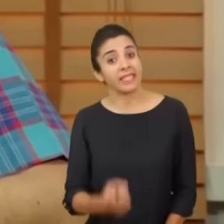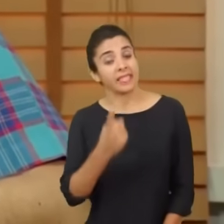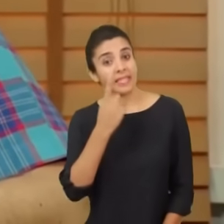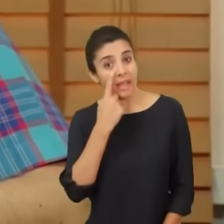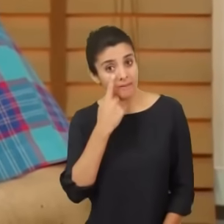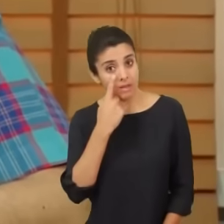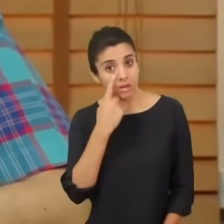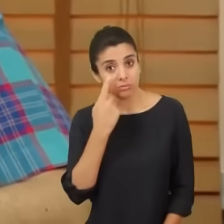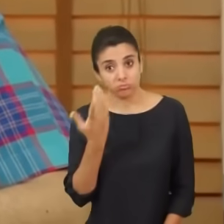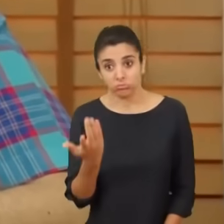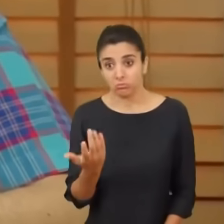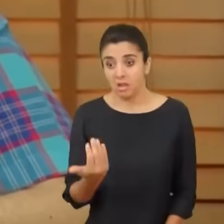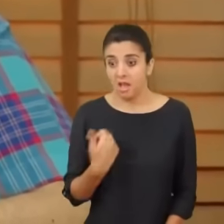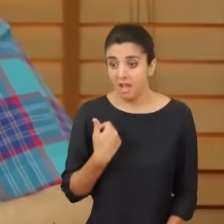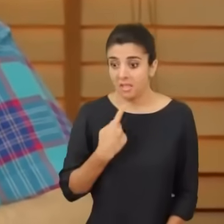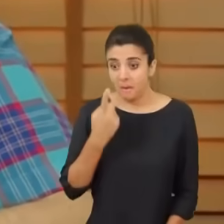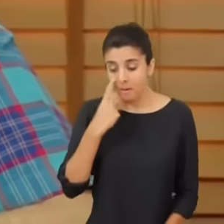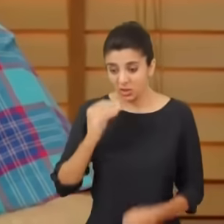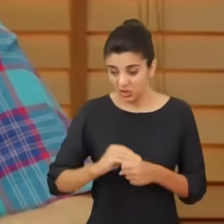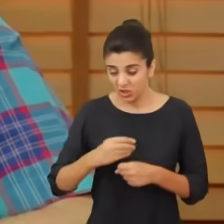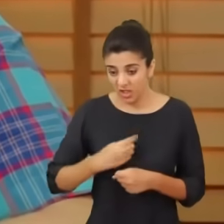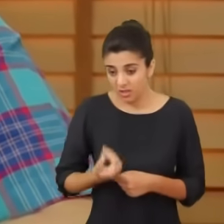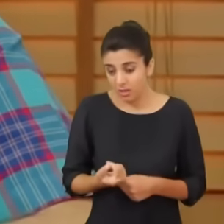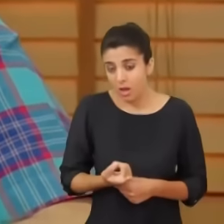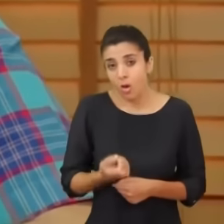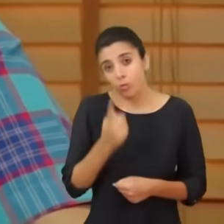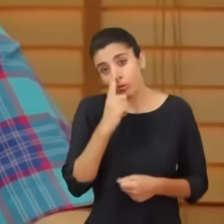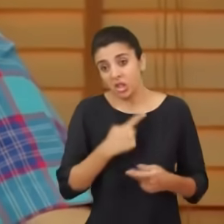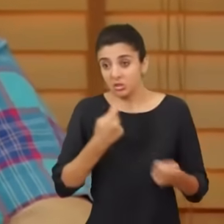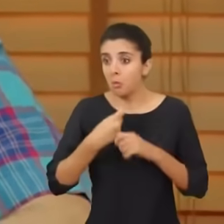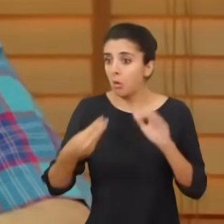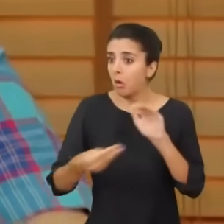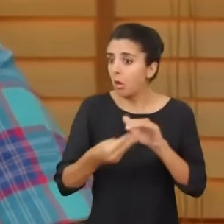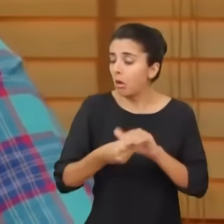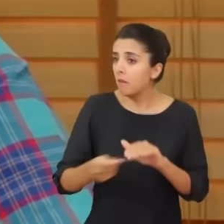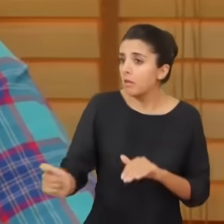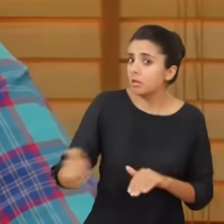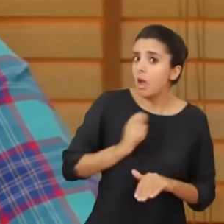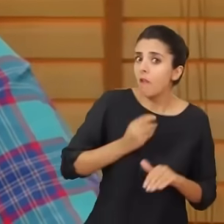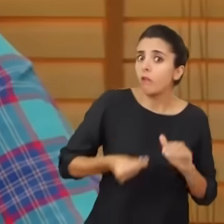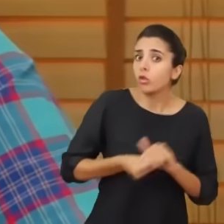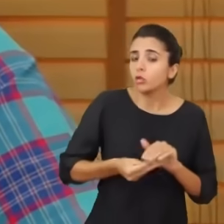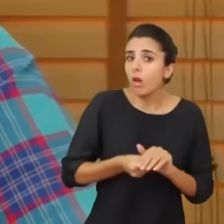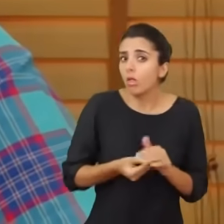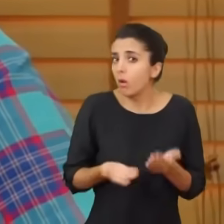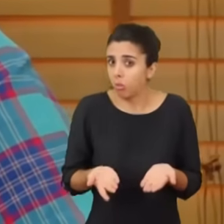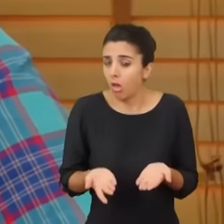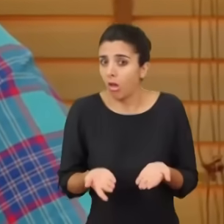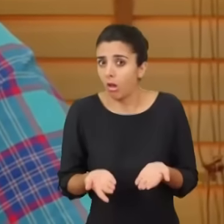Devletin koskoca mülki amirine ayan beyan rüşvet teklif ediyor ya. Şuraya bak.